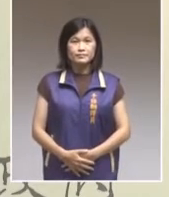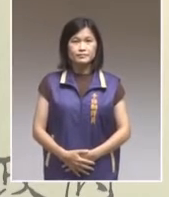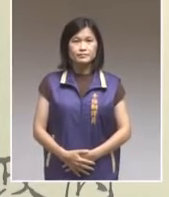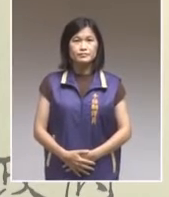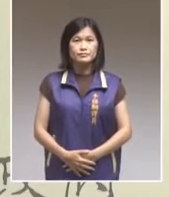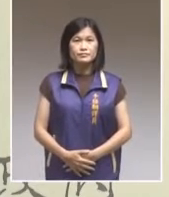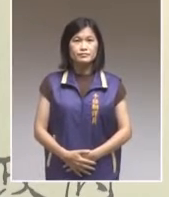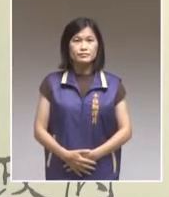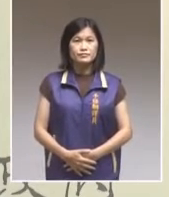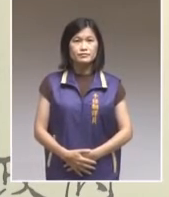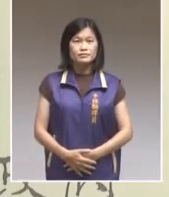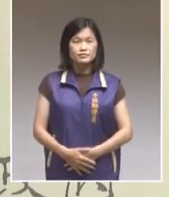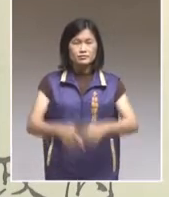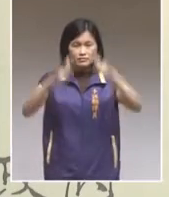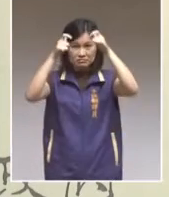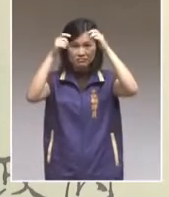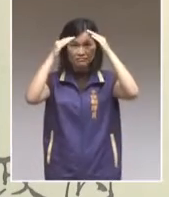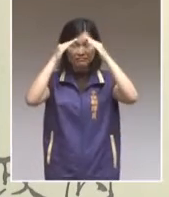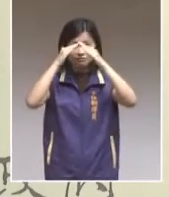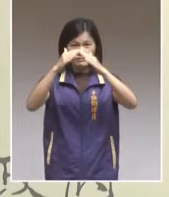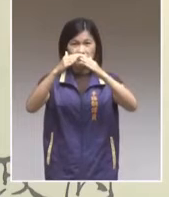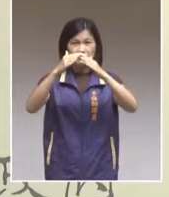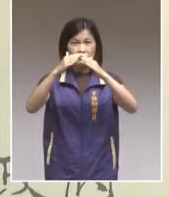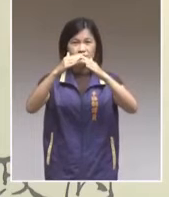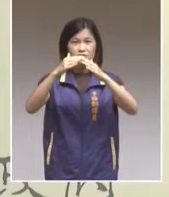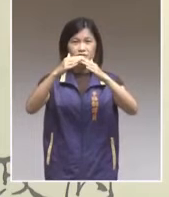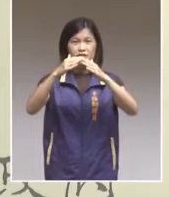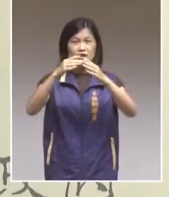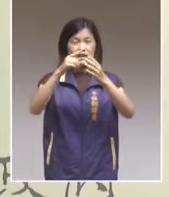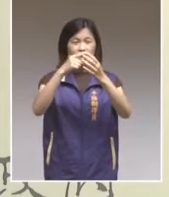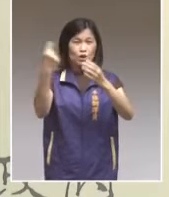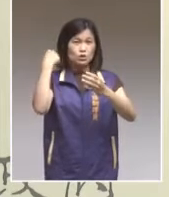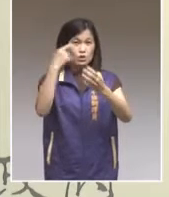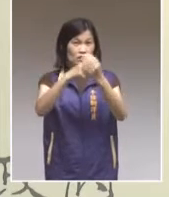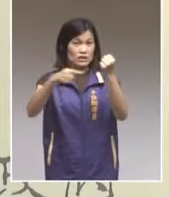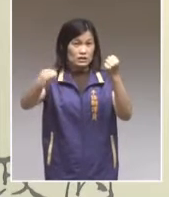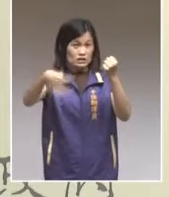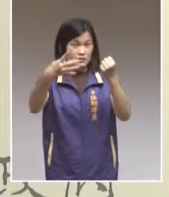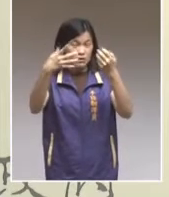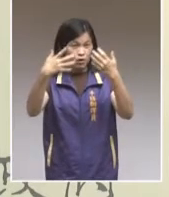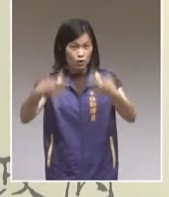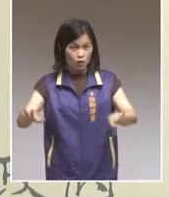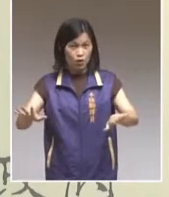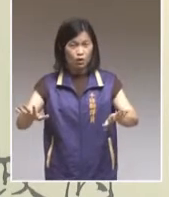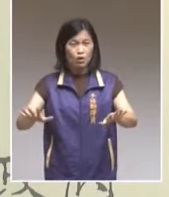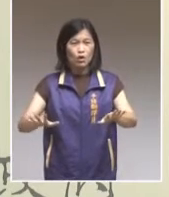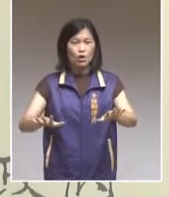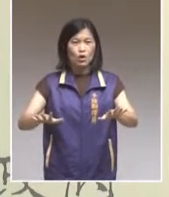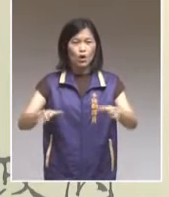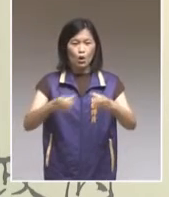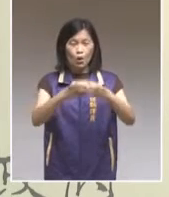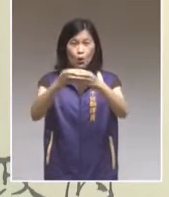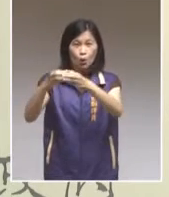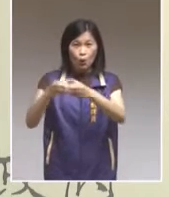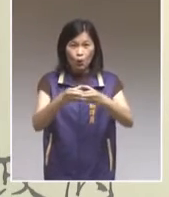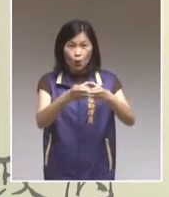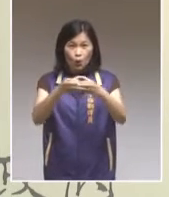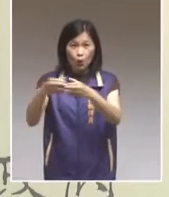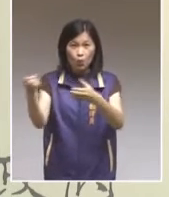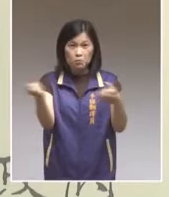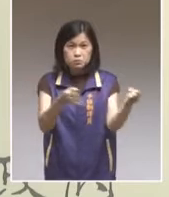好，那在我们高雄市这边昨天的400多例里面相关的有群聚现象的